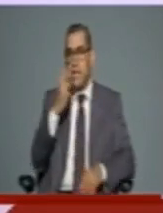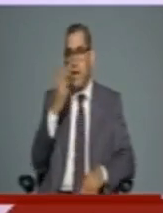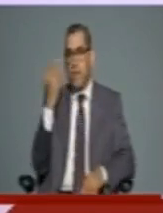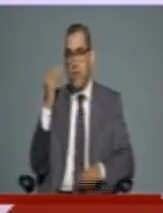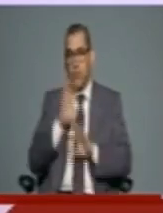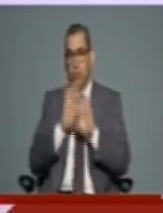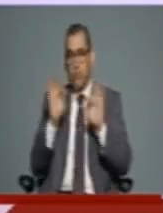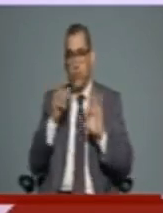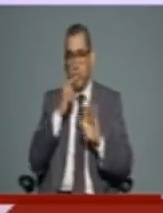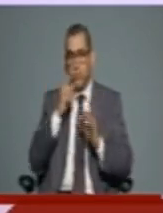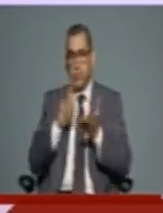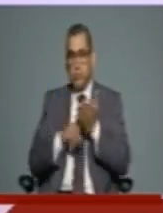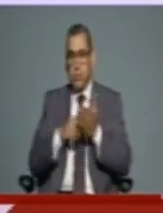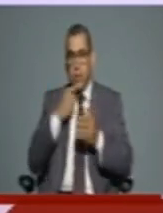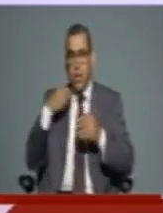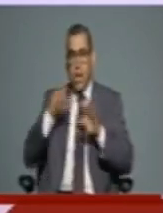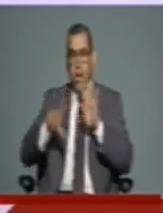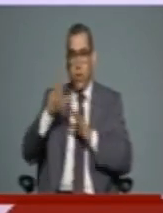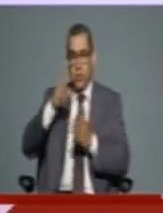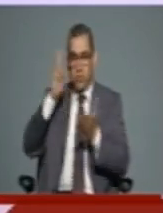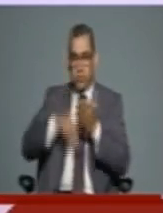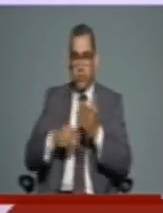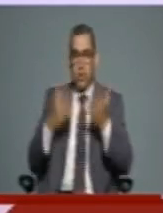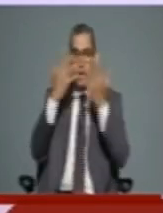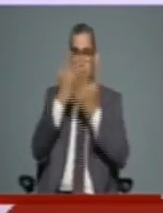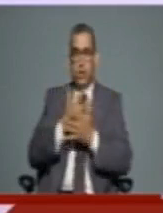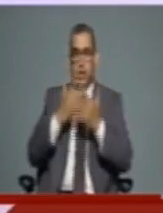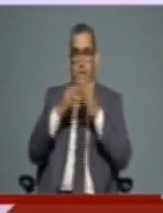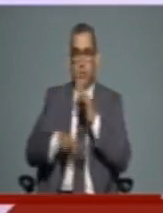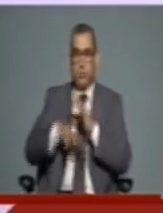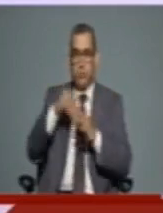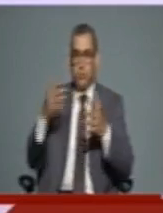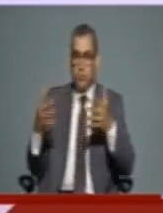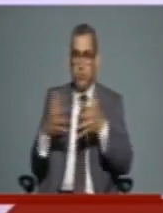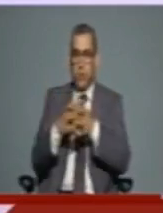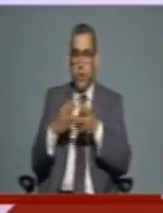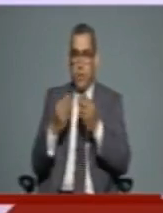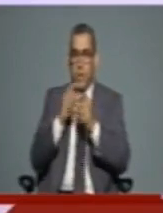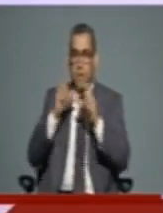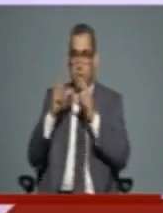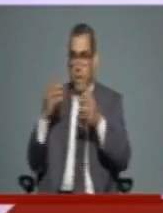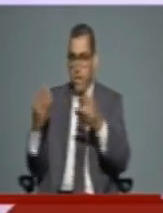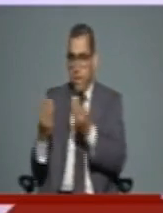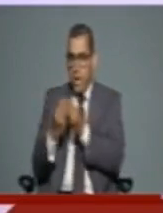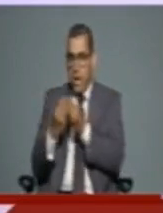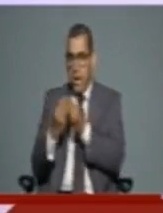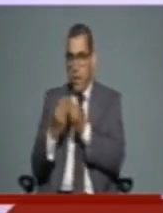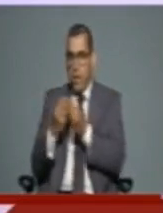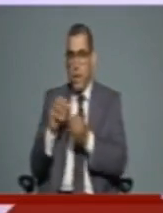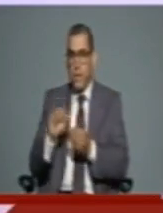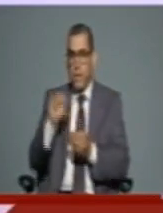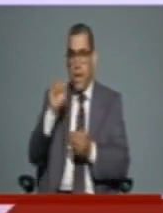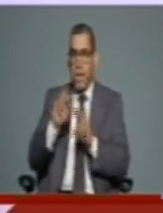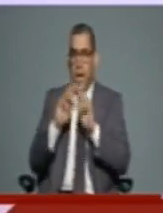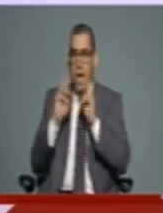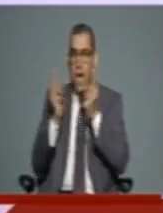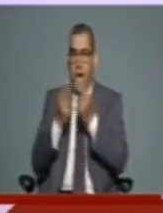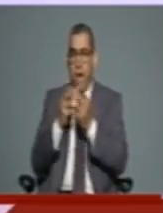قرار من مجلس الوزراء لإنشاء شركة فيها مشاركة ما بين البنوك وما بين الاتحاد العام للغرف التجارية ومن